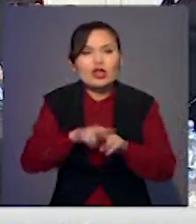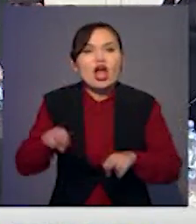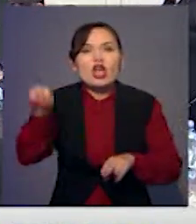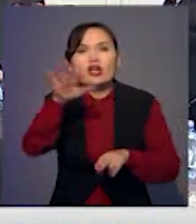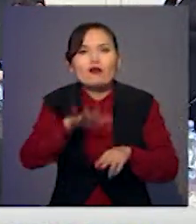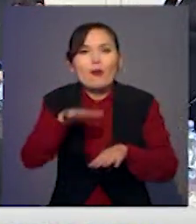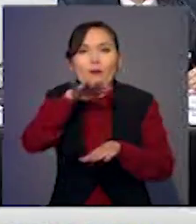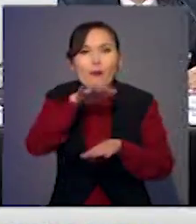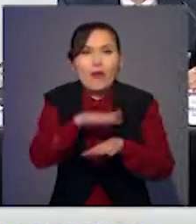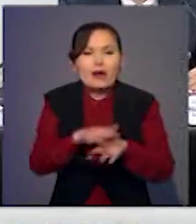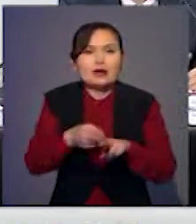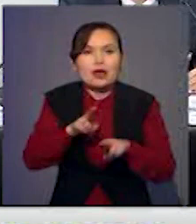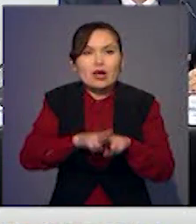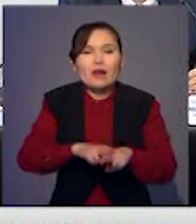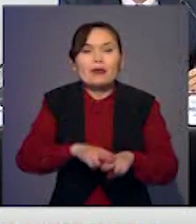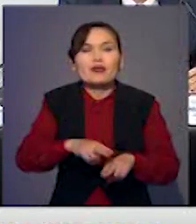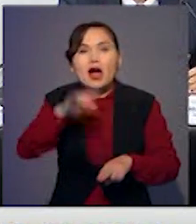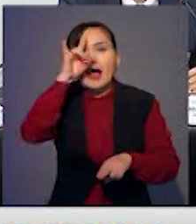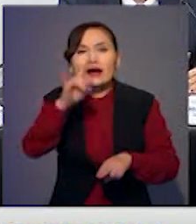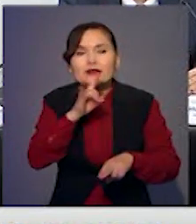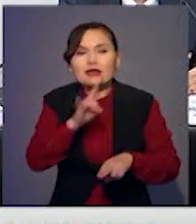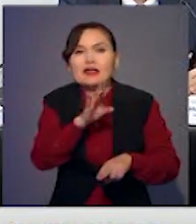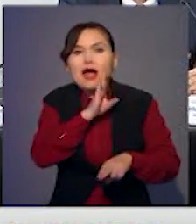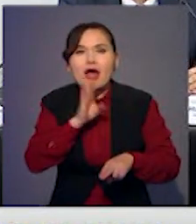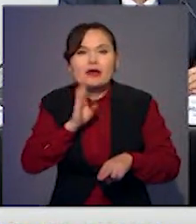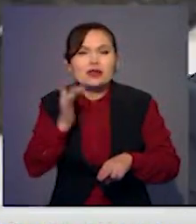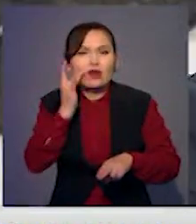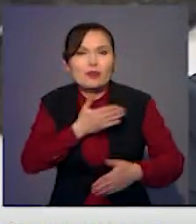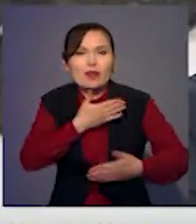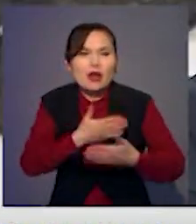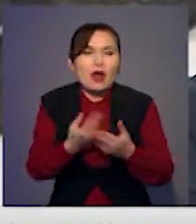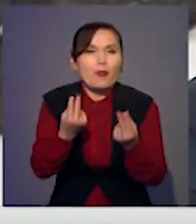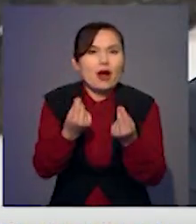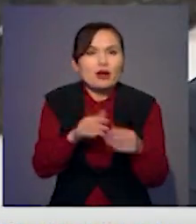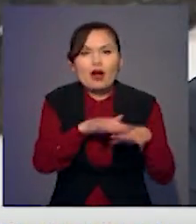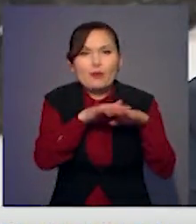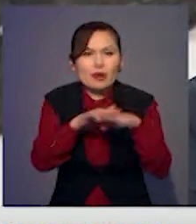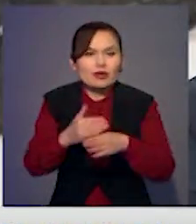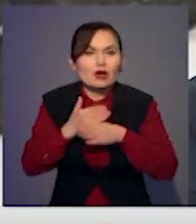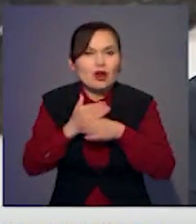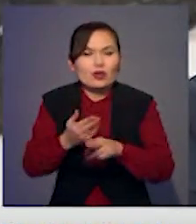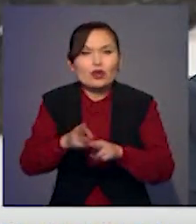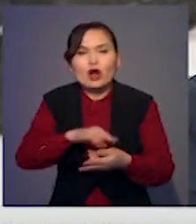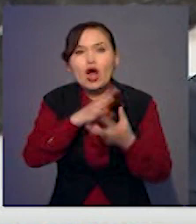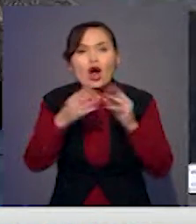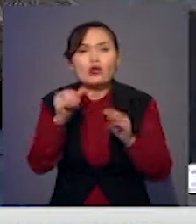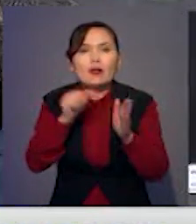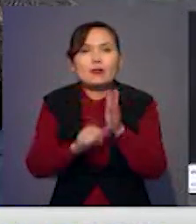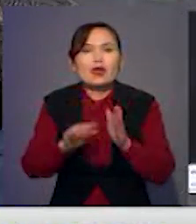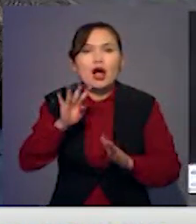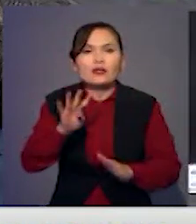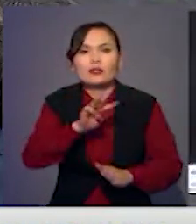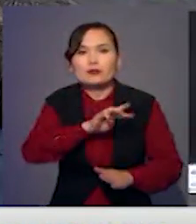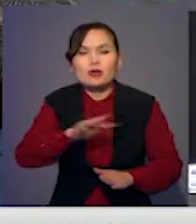қайта құру және даму банкі отандық іскер әйелдер үшін жергілікті валютамен қаржыландыру тетігі арқылы құны